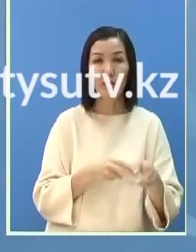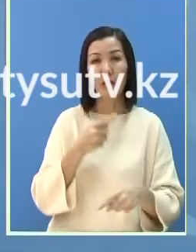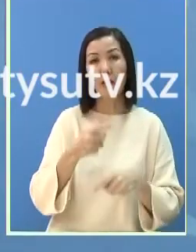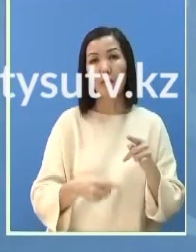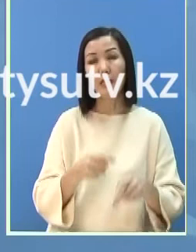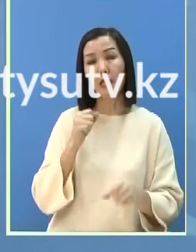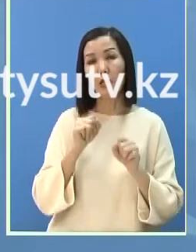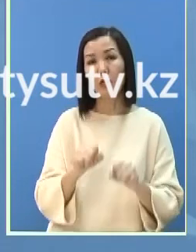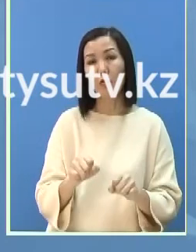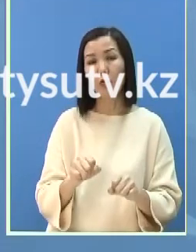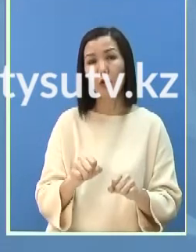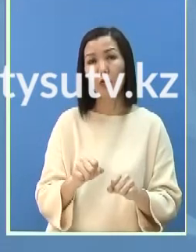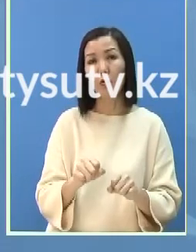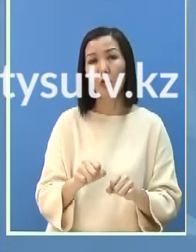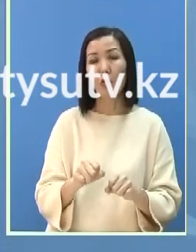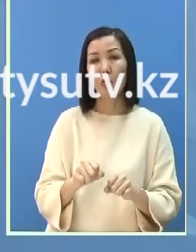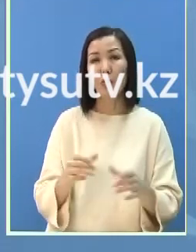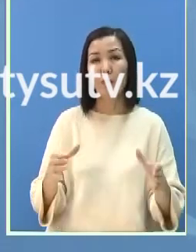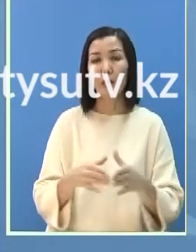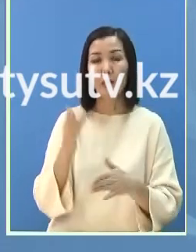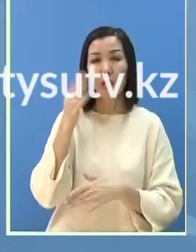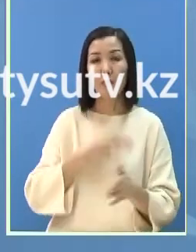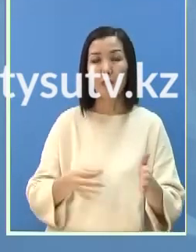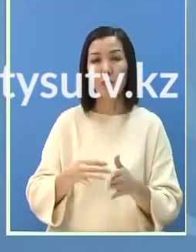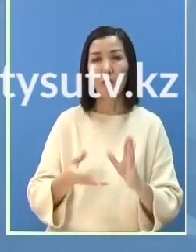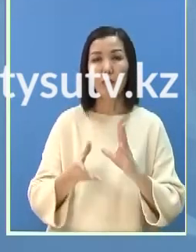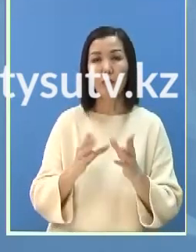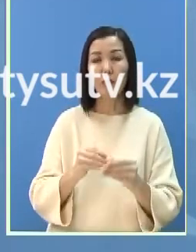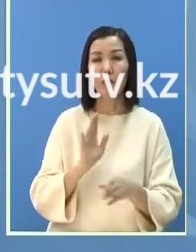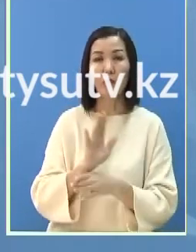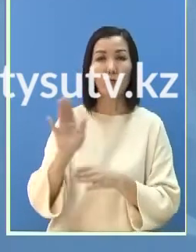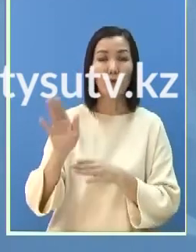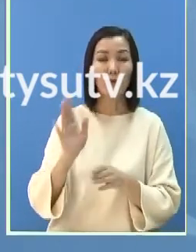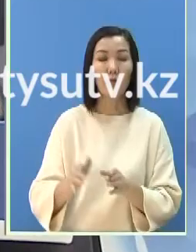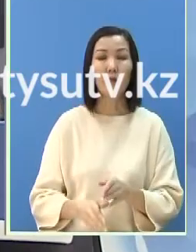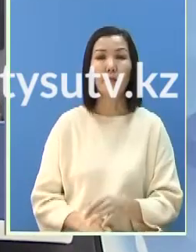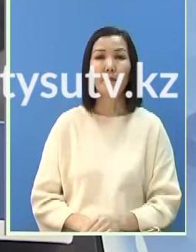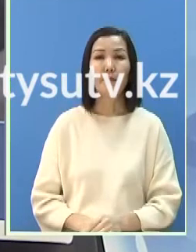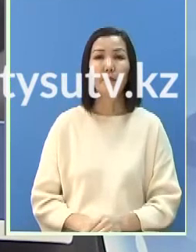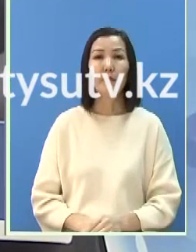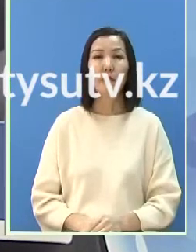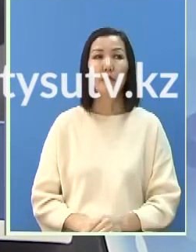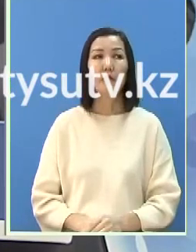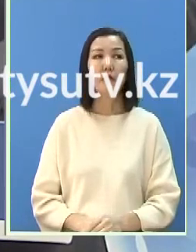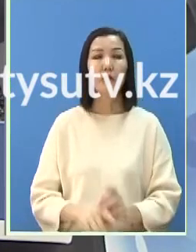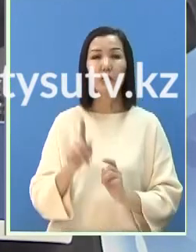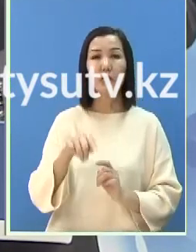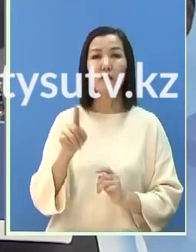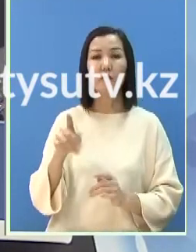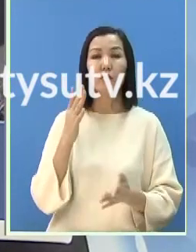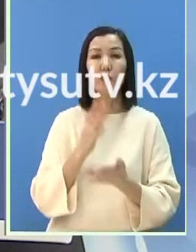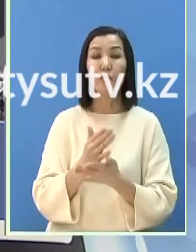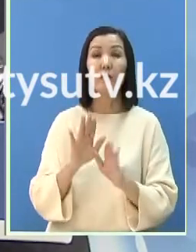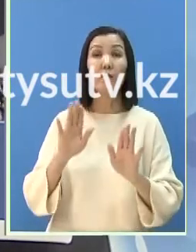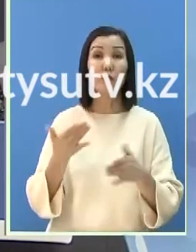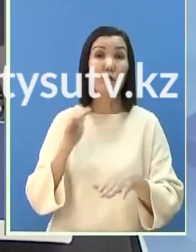және дамыту мониторинг агенттігі бар ғой, Алматы облысы филиалы бойынша сол жаққа жіберіледі. Менеджерде бір телефон нөмірін айта кетейін. Если ондай